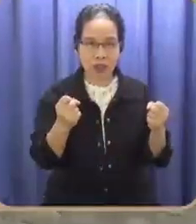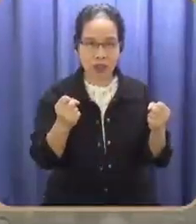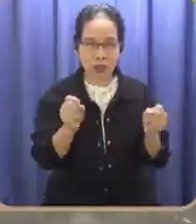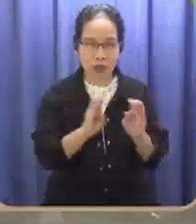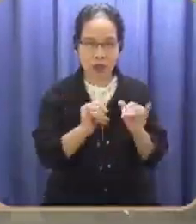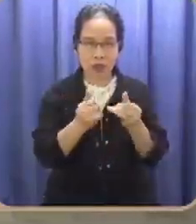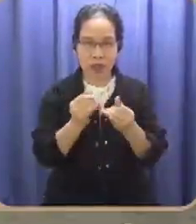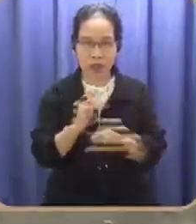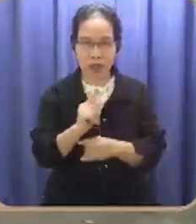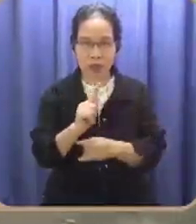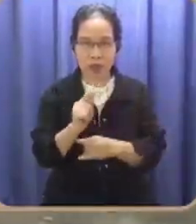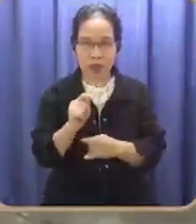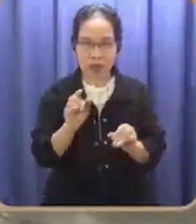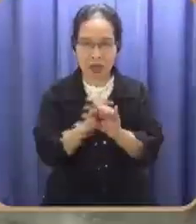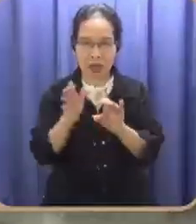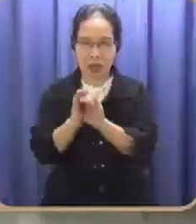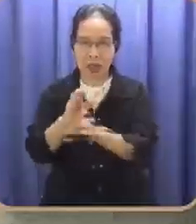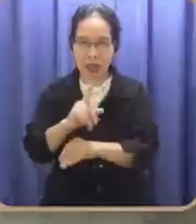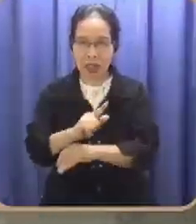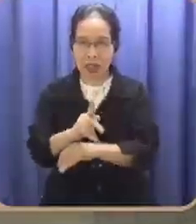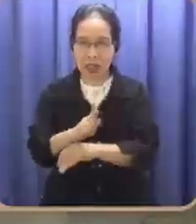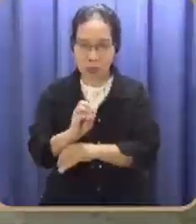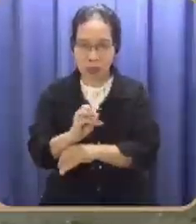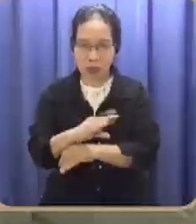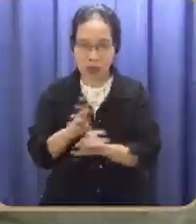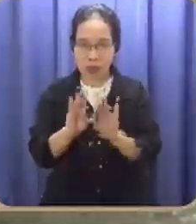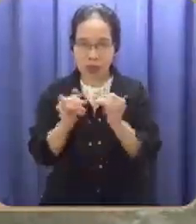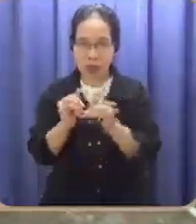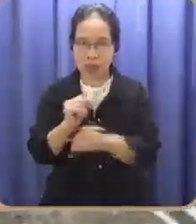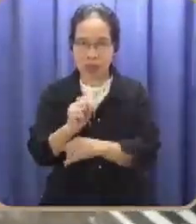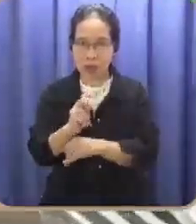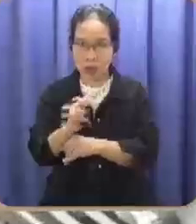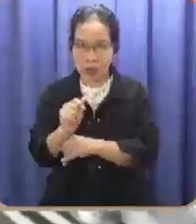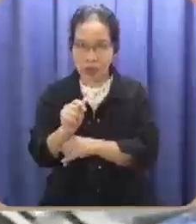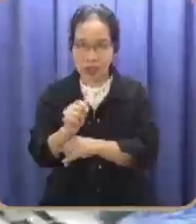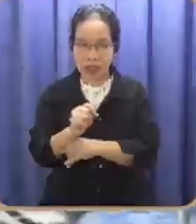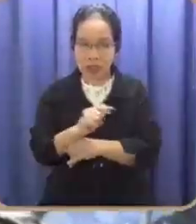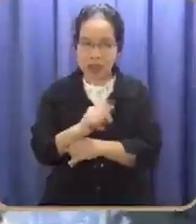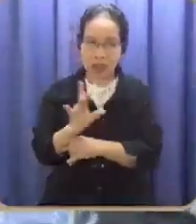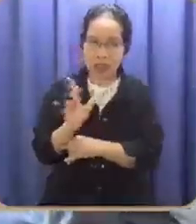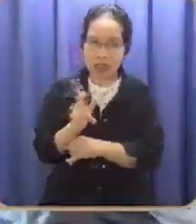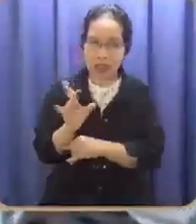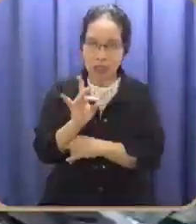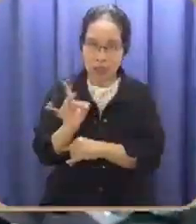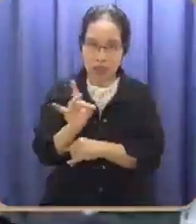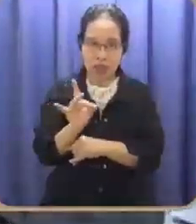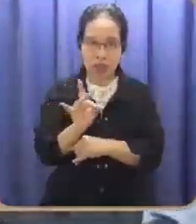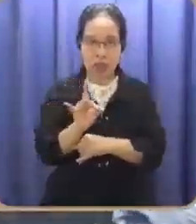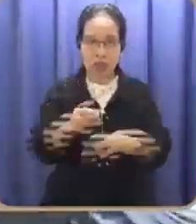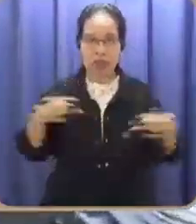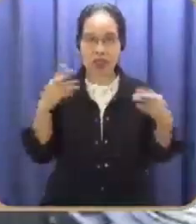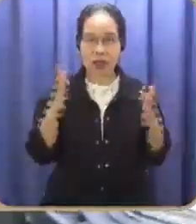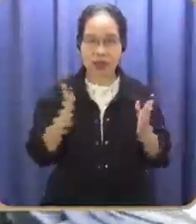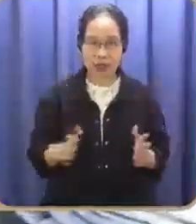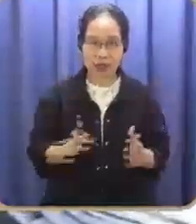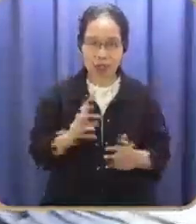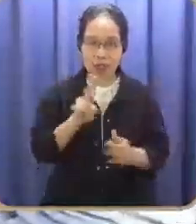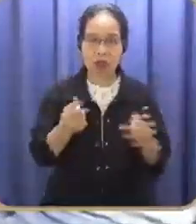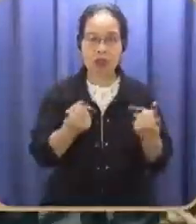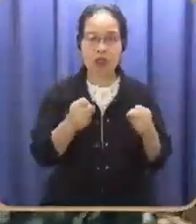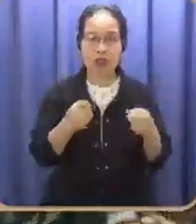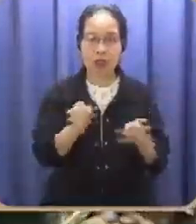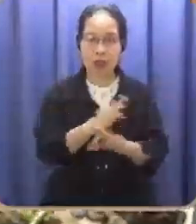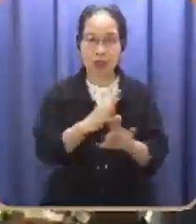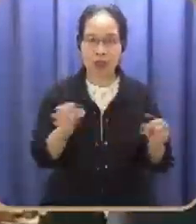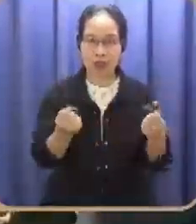sa bayan po ng Labo at sa Barangay Sabana po. 38 po, Kuya, ang ating mga naging recipient po dyan sa dalawang store po natin. At